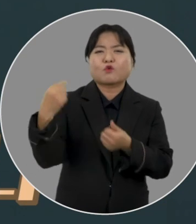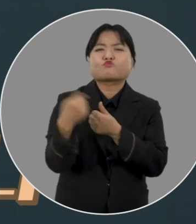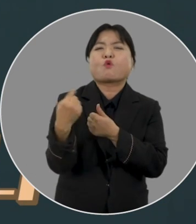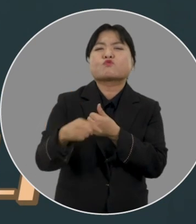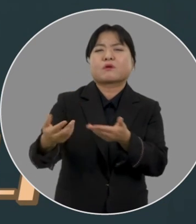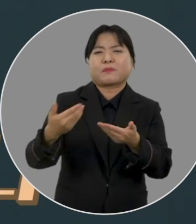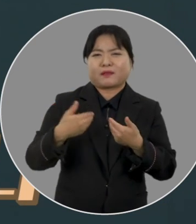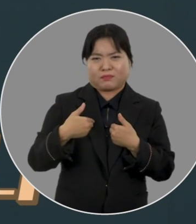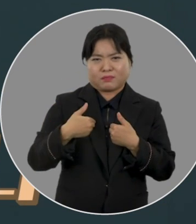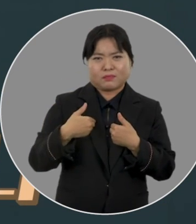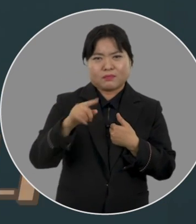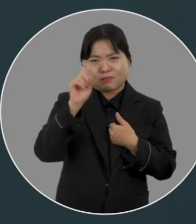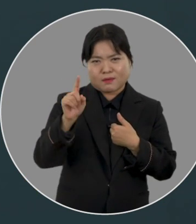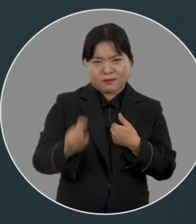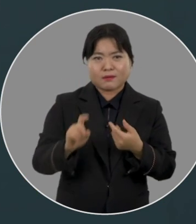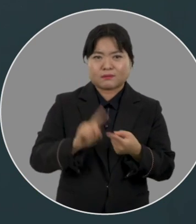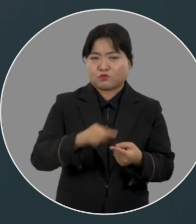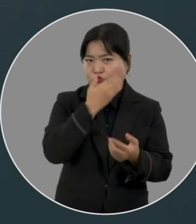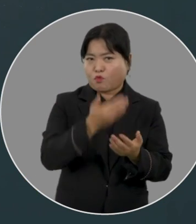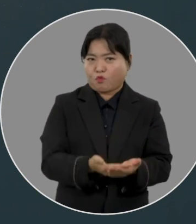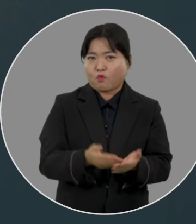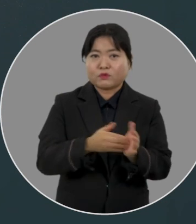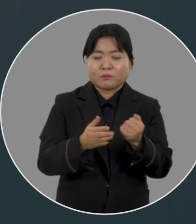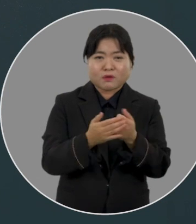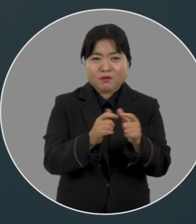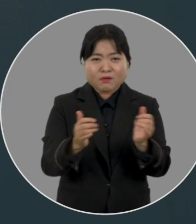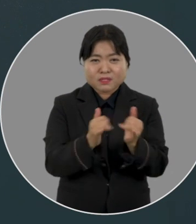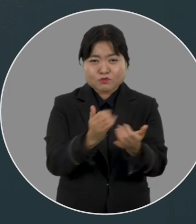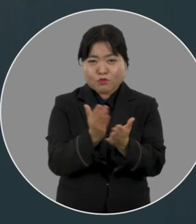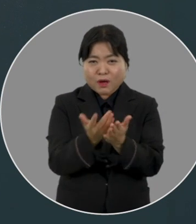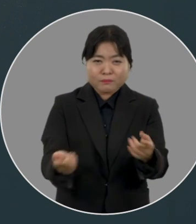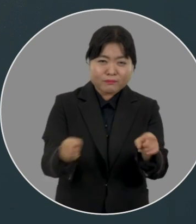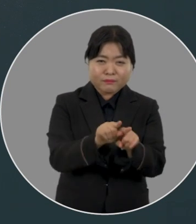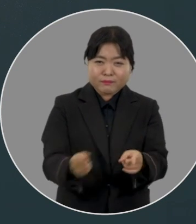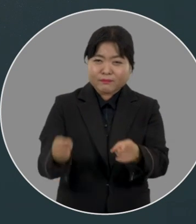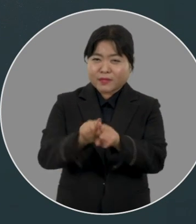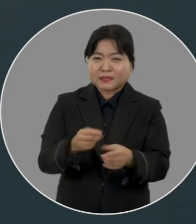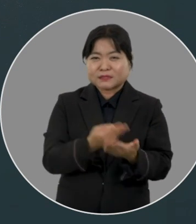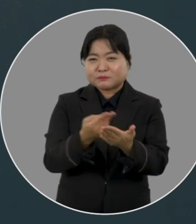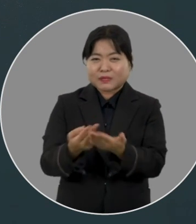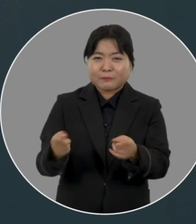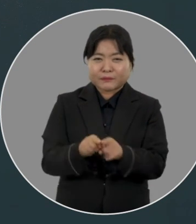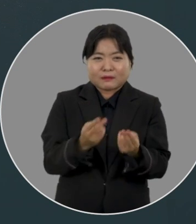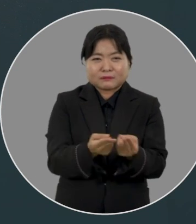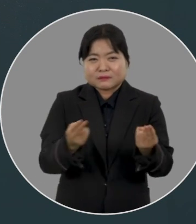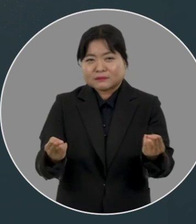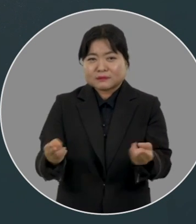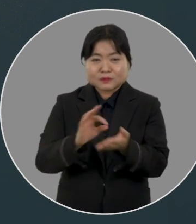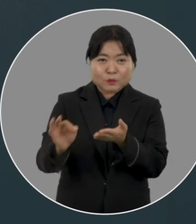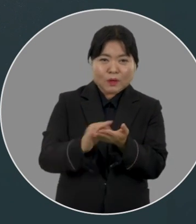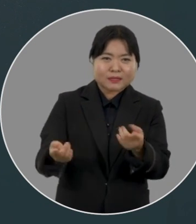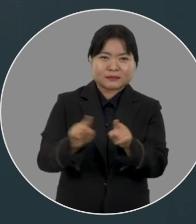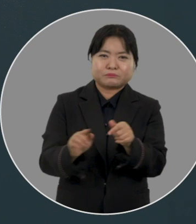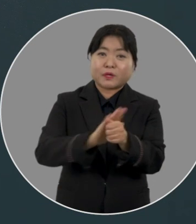교육을 받았던가라는 거죠. 그래서 여러 인종이 어울리면서 서로 침대 함께 쓰고 배려했던